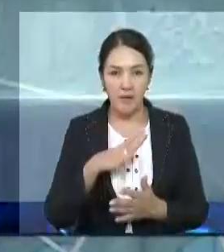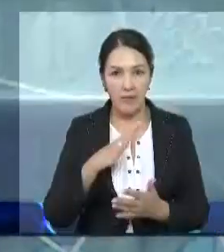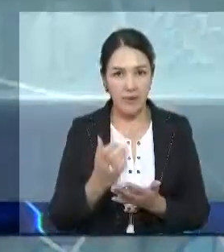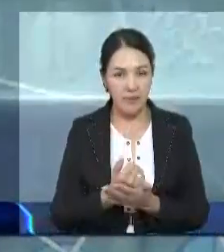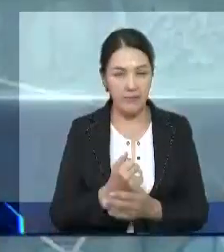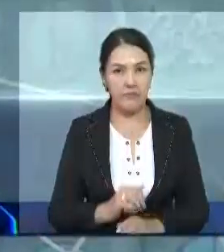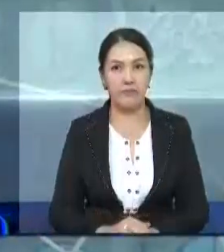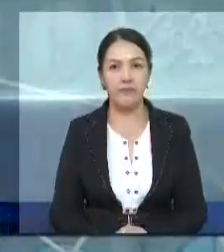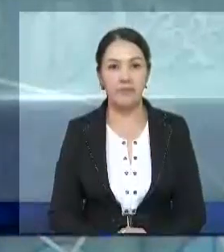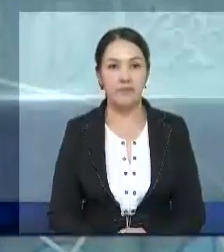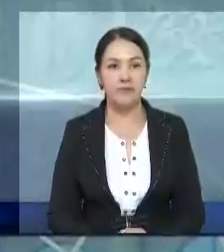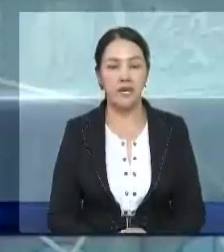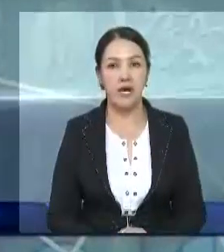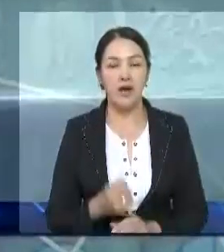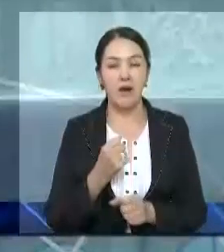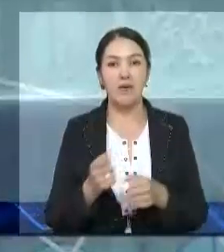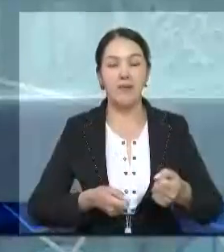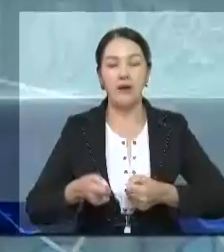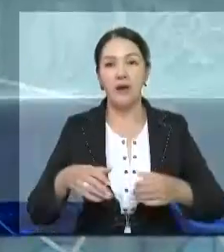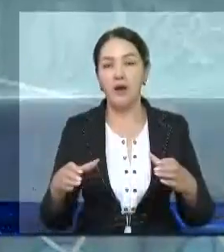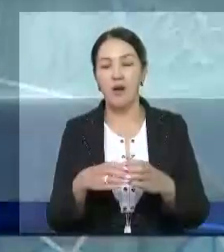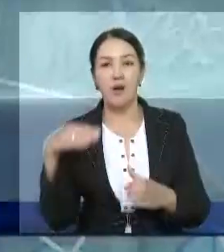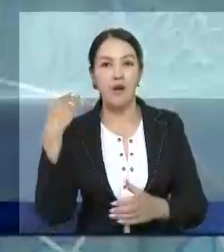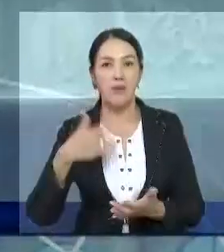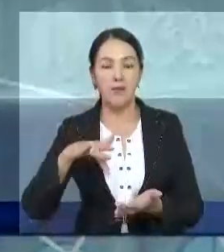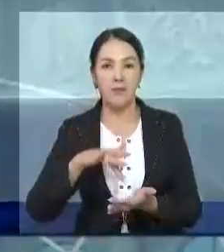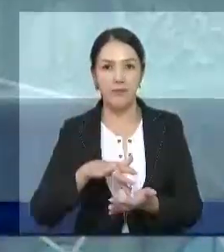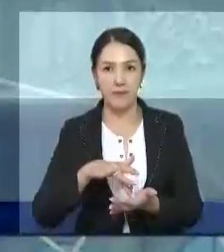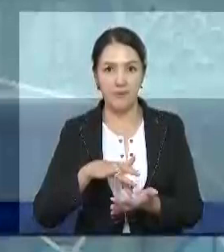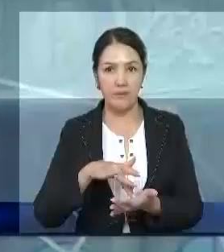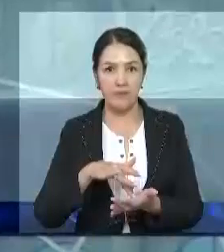табылады. Жергілікті атқарушы органдармен Ақтөбе қаласының